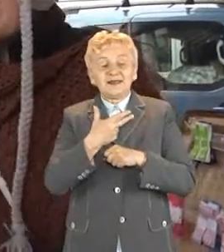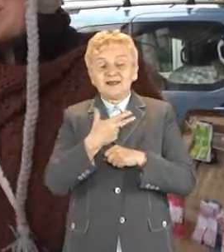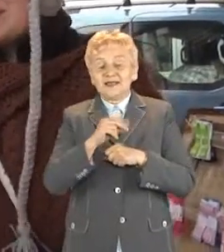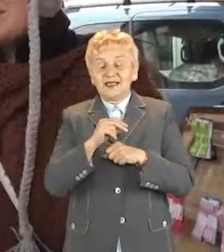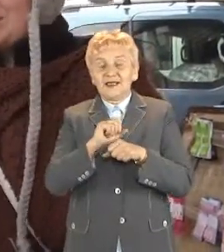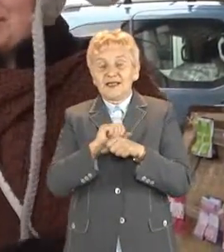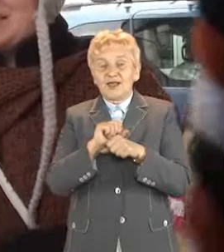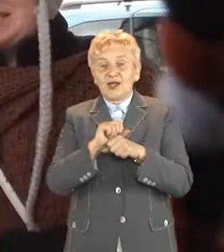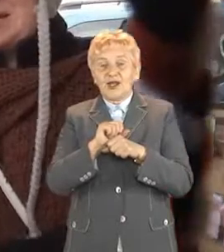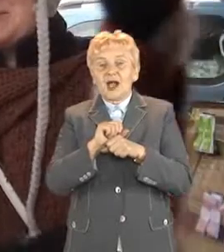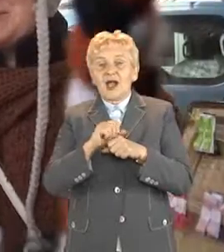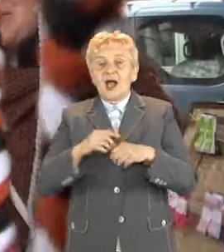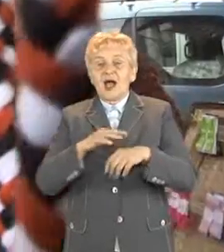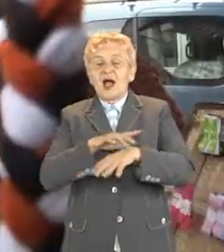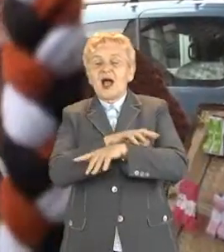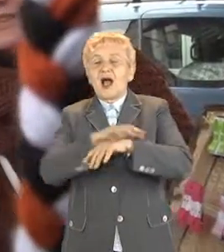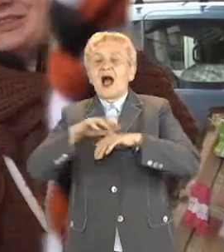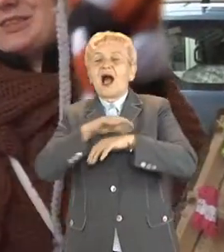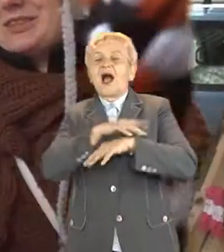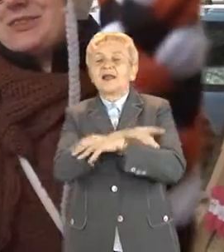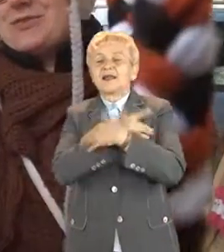Przez te kolorowe czapeczki chciałabym, żeby